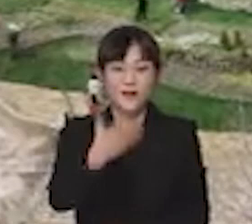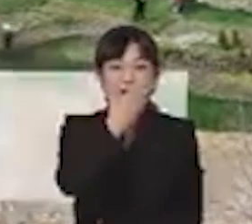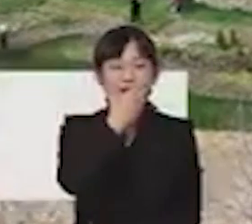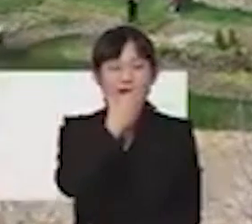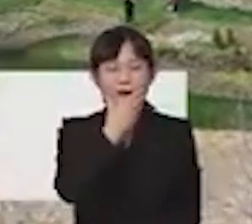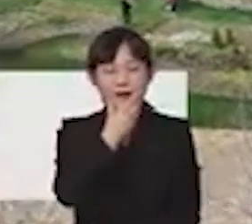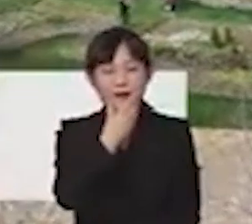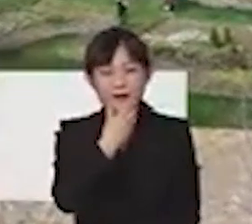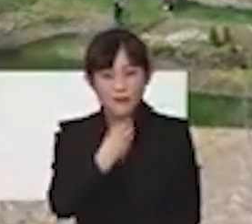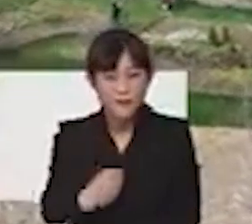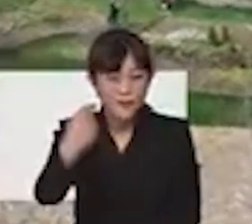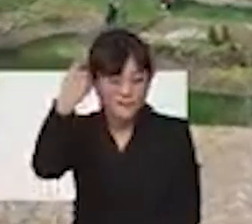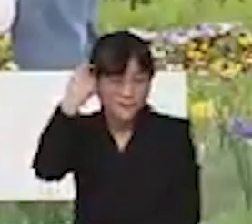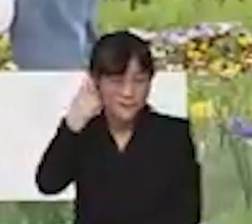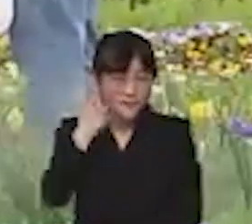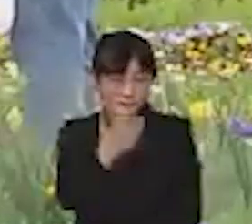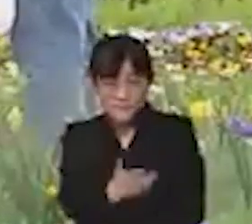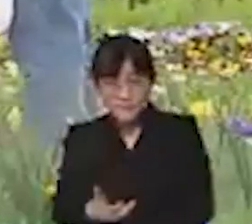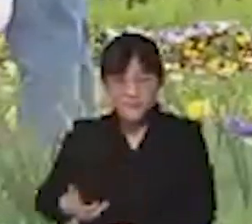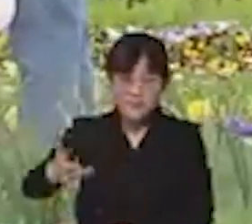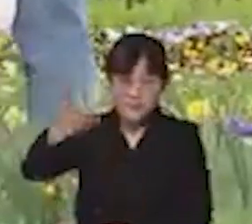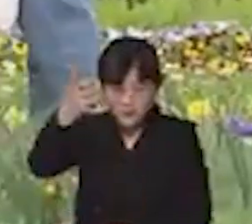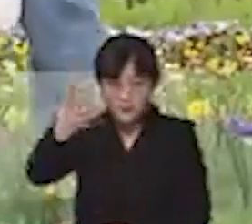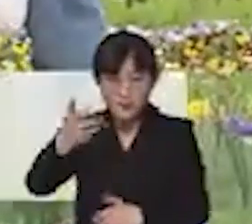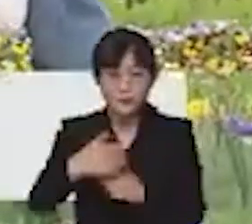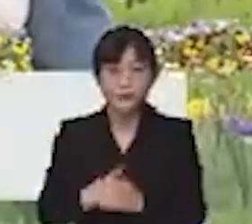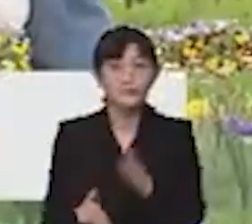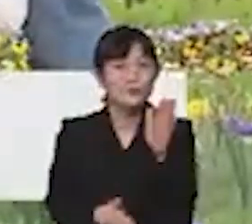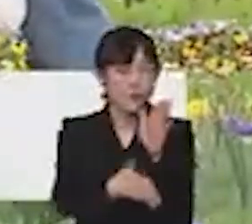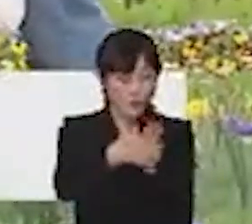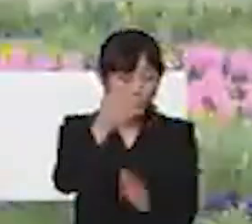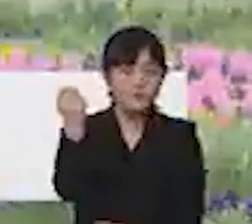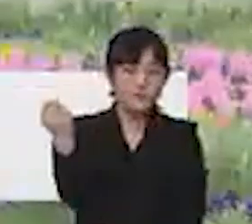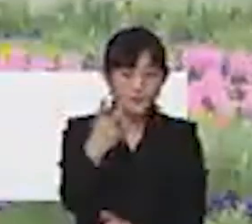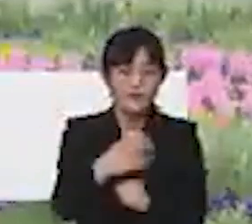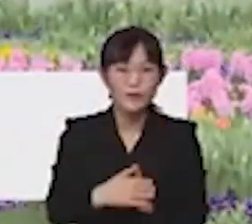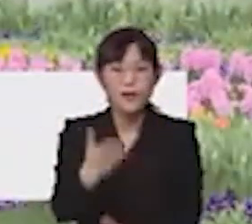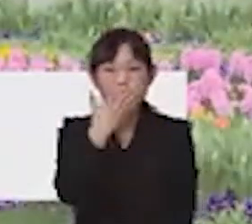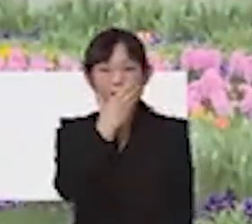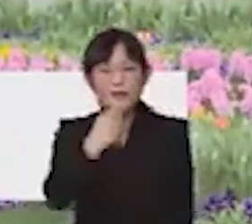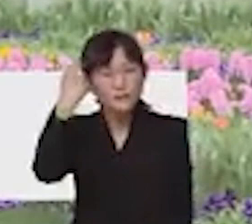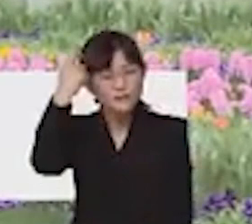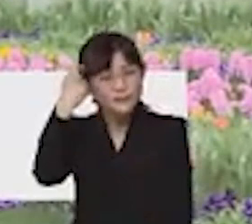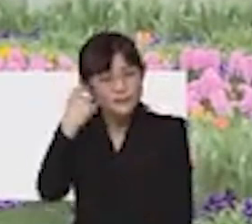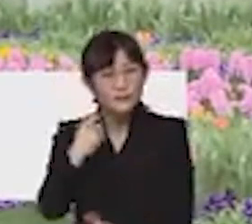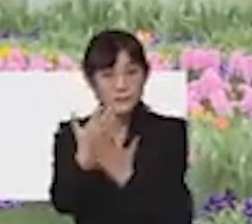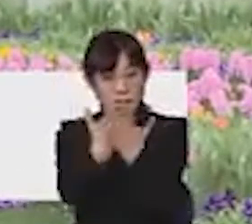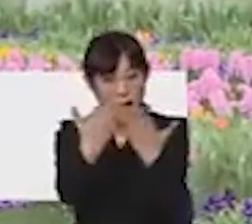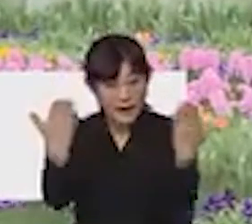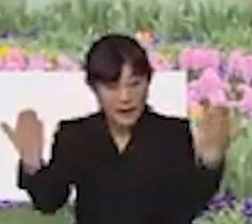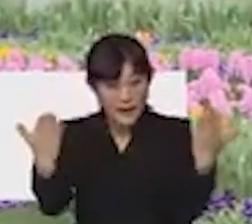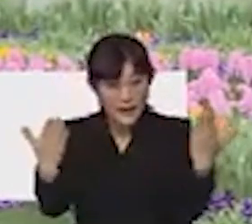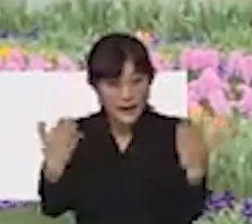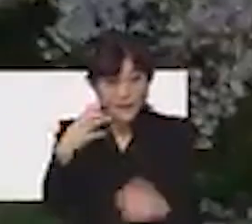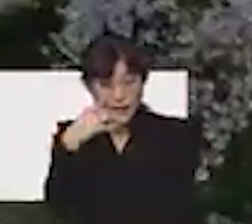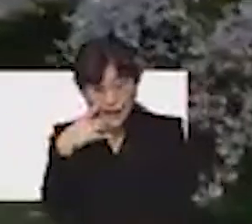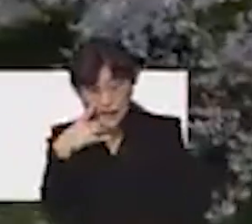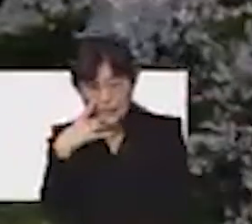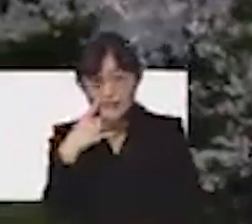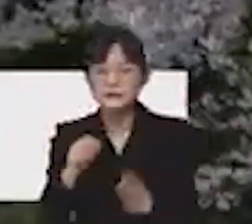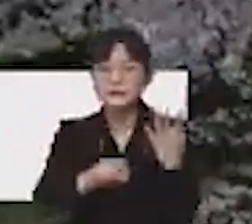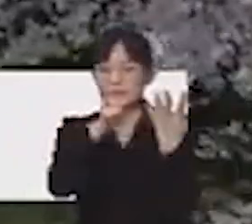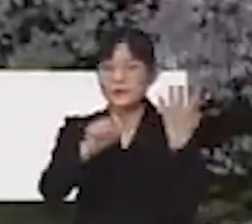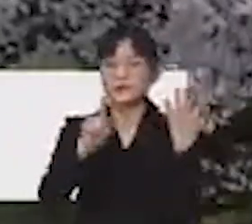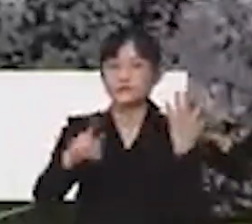행복지수를 월등하게 더 높여줄 수 있는 도시와 그런 박람회는 없을까 궁금하신 분들은